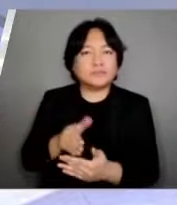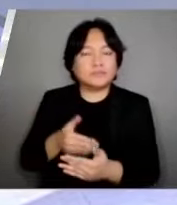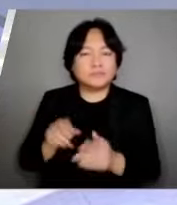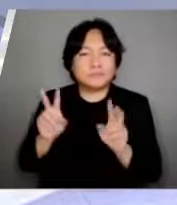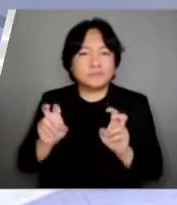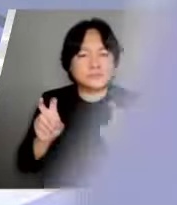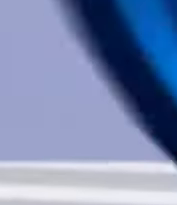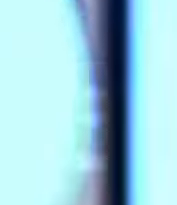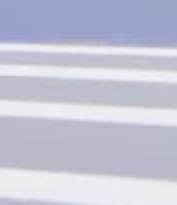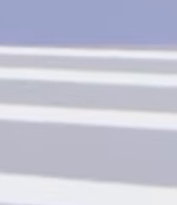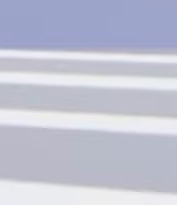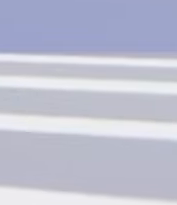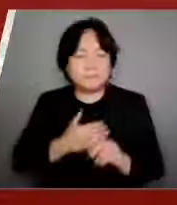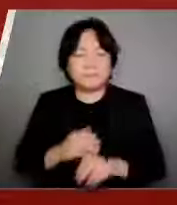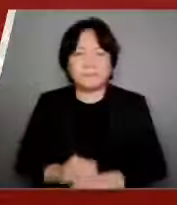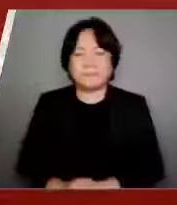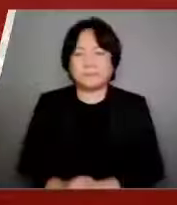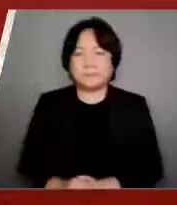Aubrey Karamper.